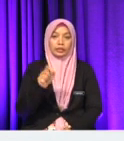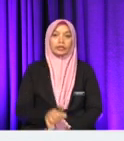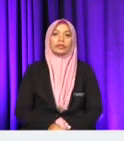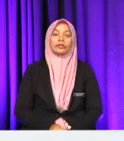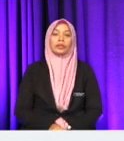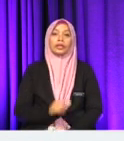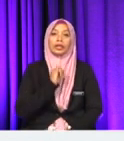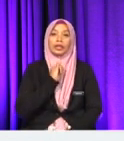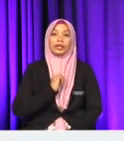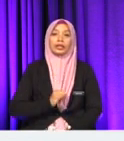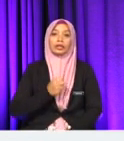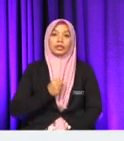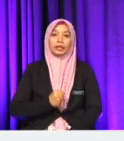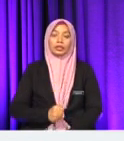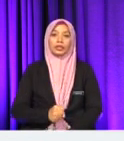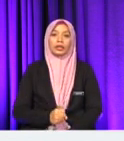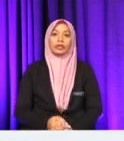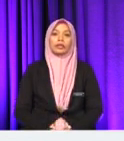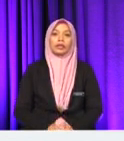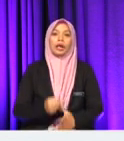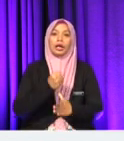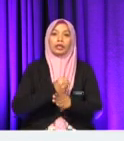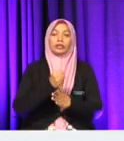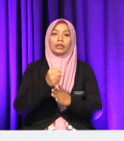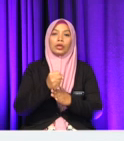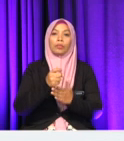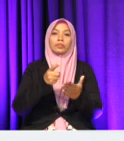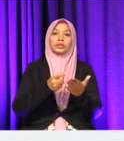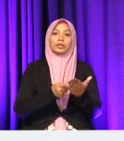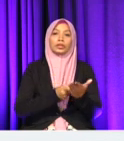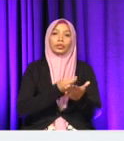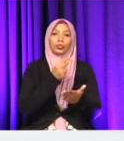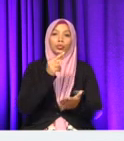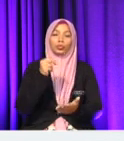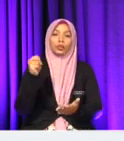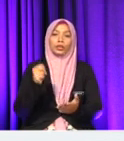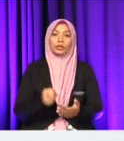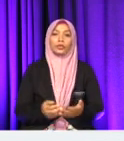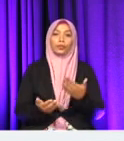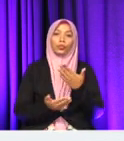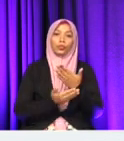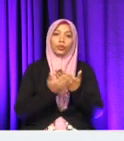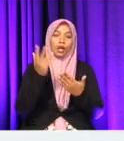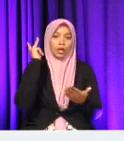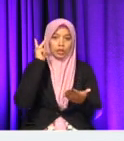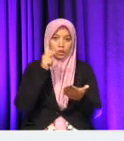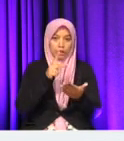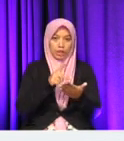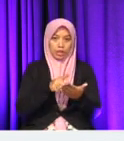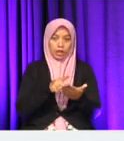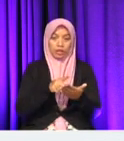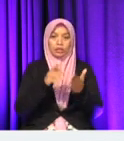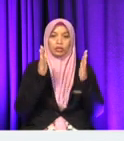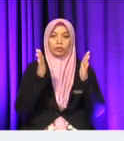Club dan persatuan atau organisasi yang dibentuk agar mudah dikenali oleh audience Baiklah